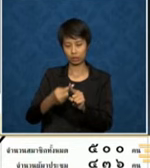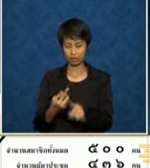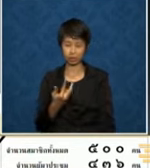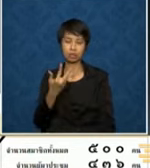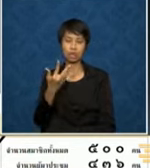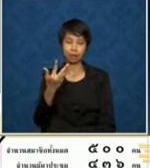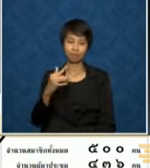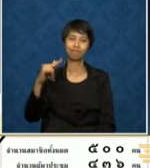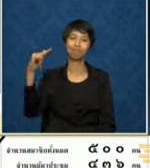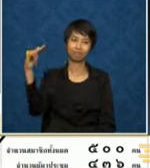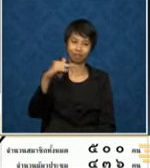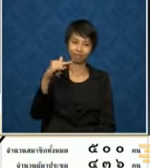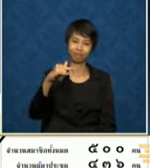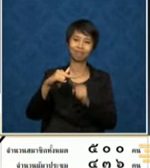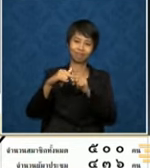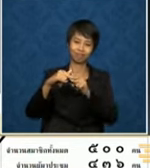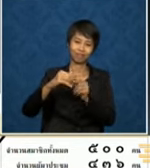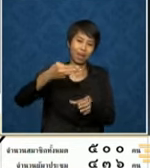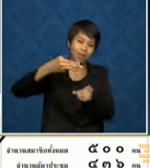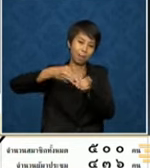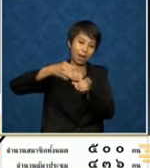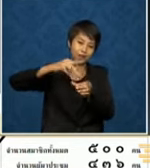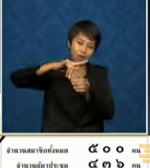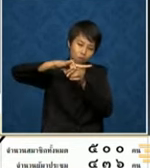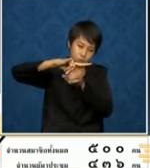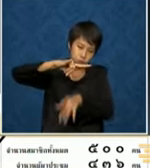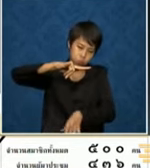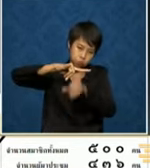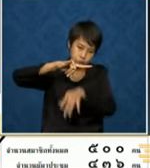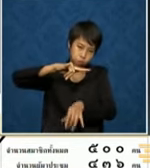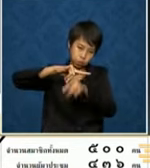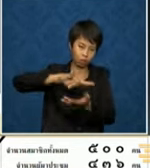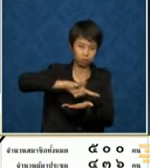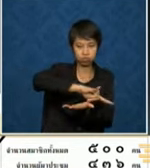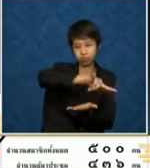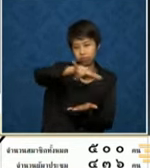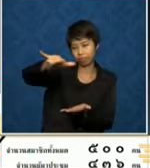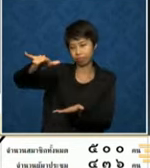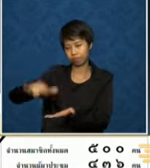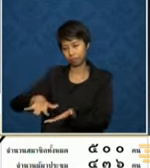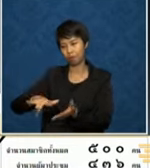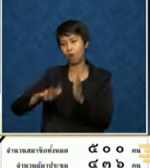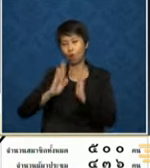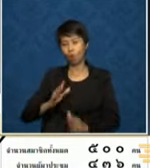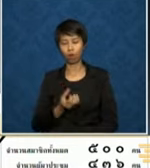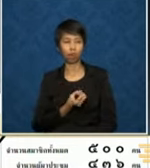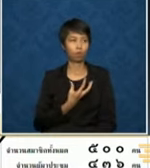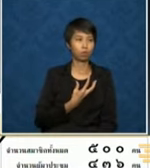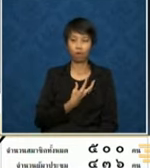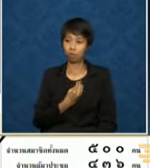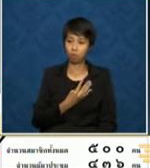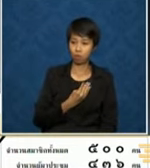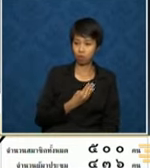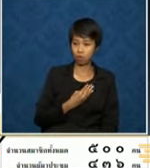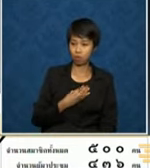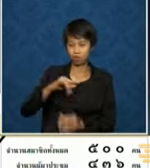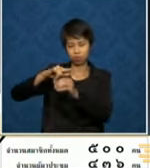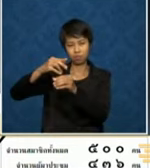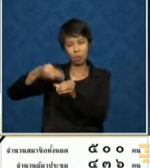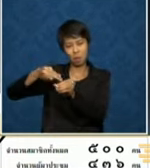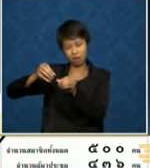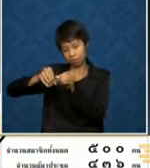ง777น้ำมันรั่วครับท่านประธานครับนักบินต้องบินกลับสนามบินโอ้โหคนอยู่บนเครื่องบินตกใจแน่ครับน้ำมันรั่ว15